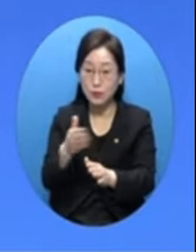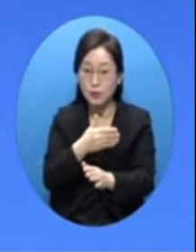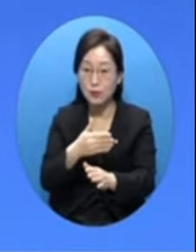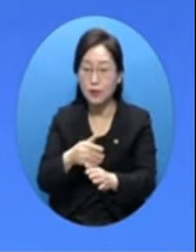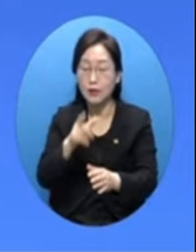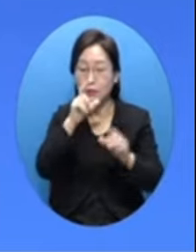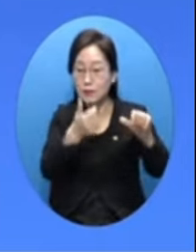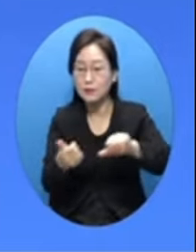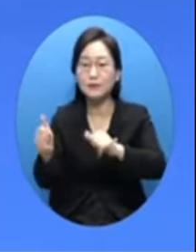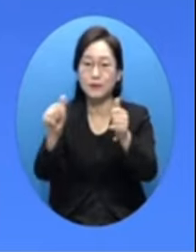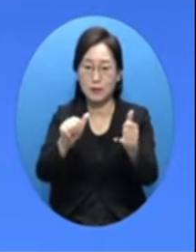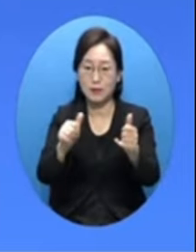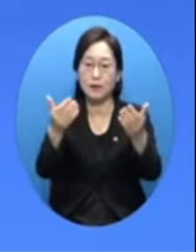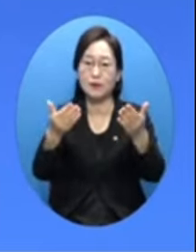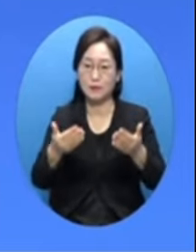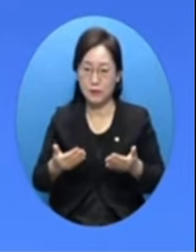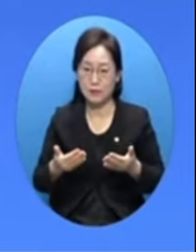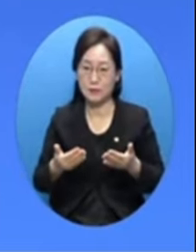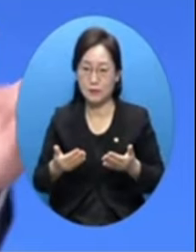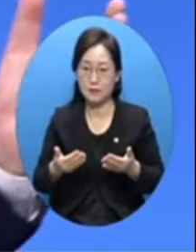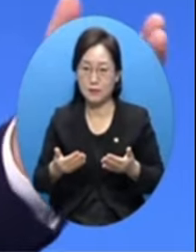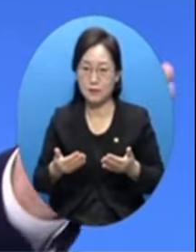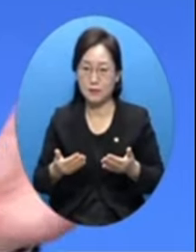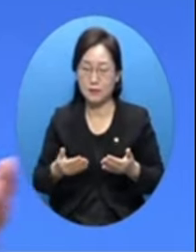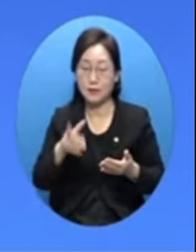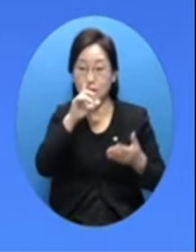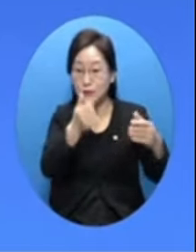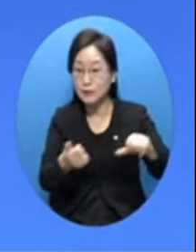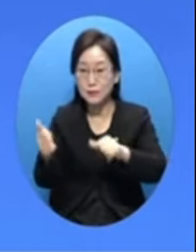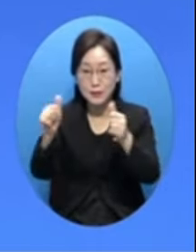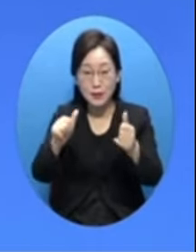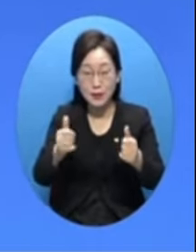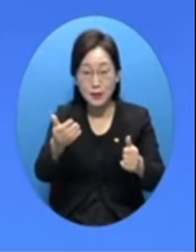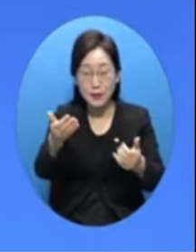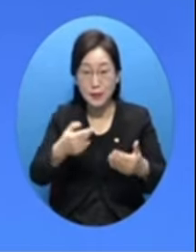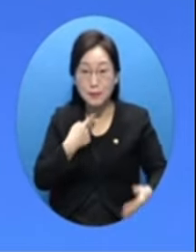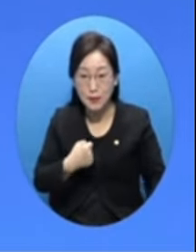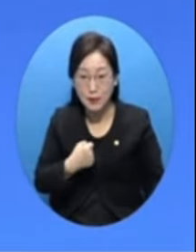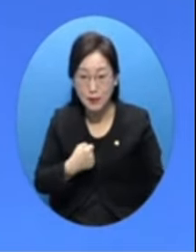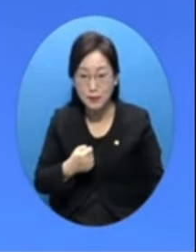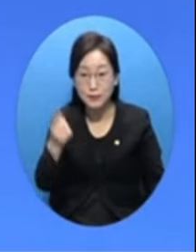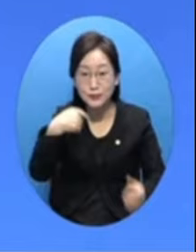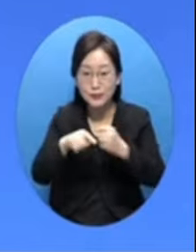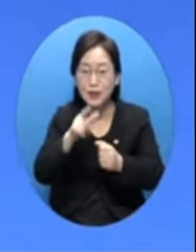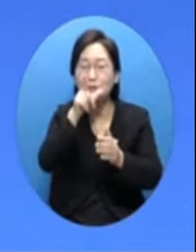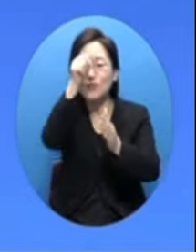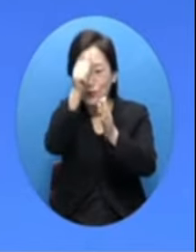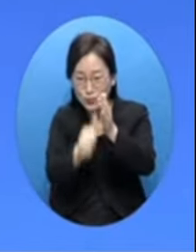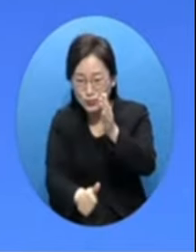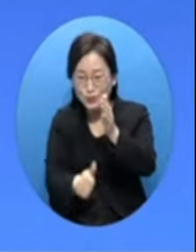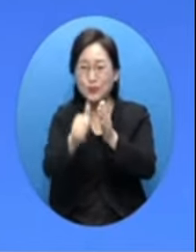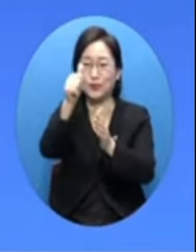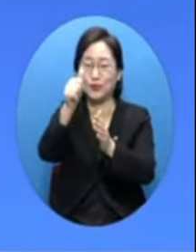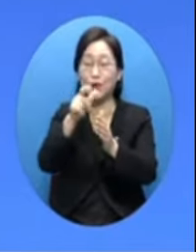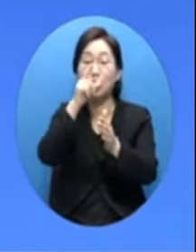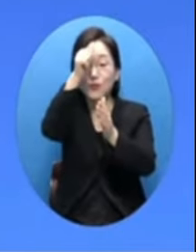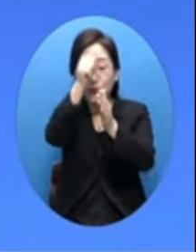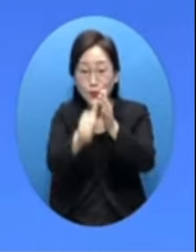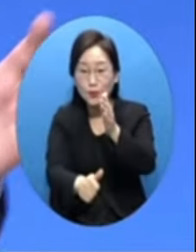침례를 받게 되는데 침례를 받으신 분 알겠지만은 모두가 물에 들어갔다 나옵니다 물속에